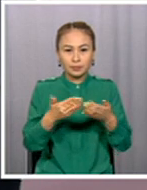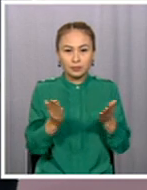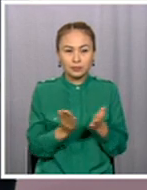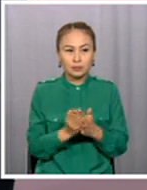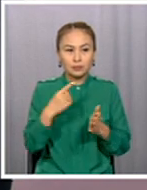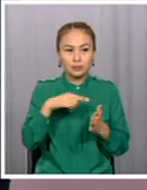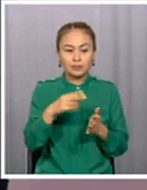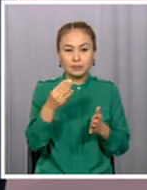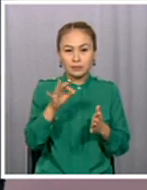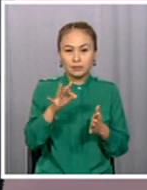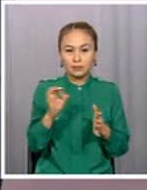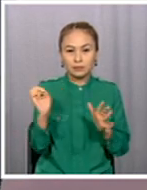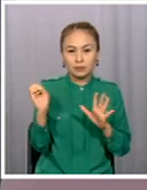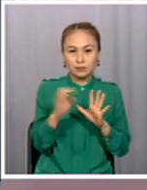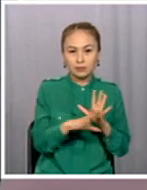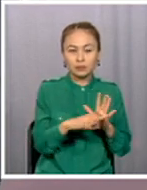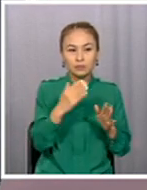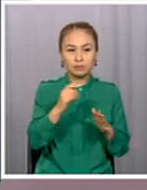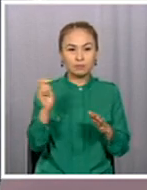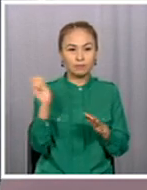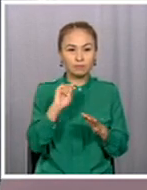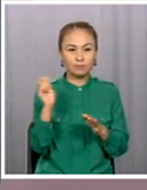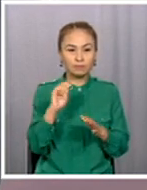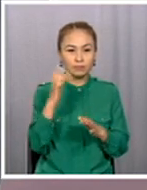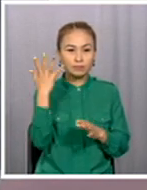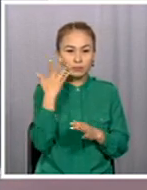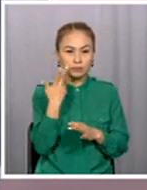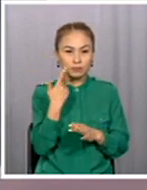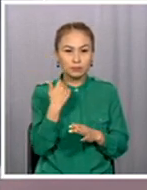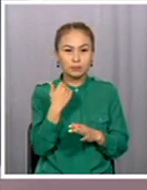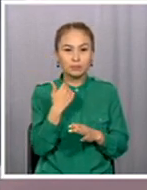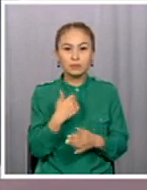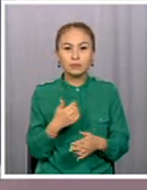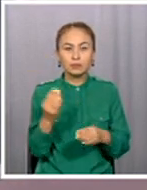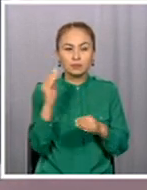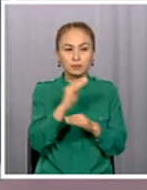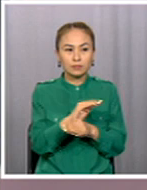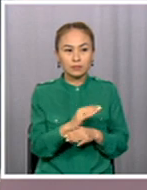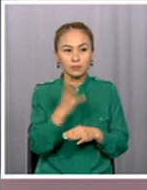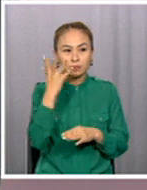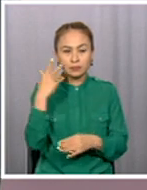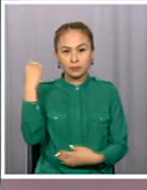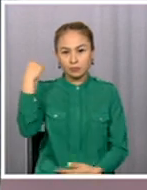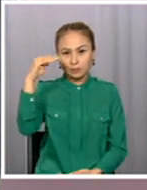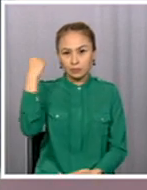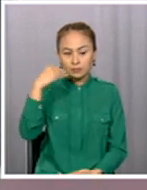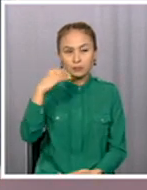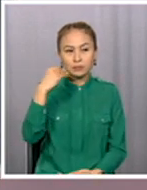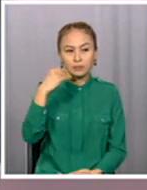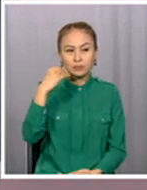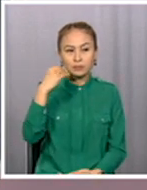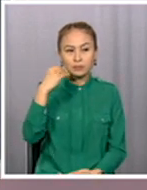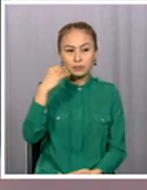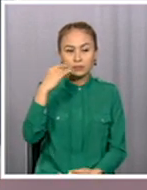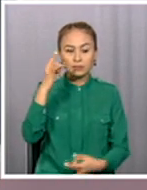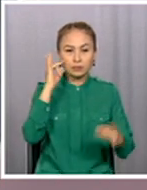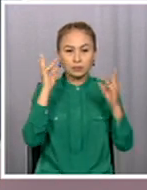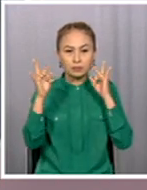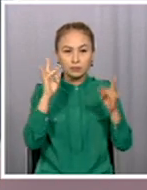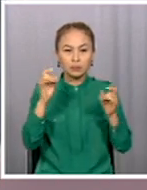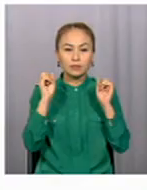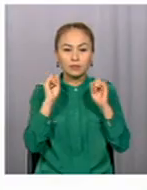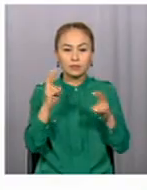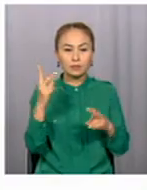теңге салып, оны шайқағанда, және қоңырауды соққанда дыбыстың қалай